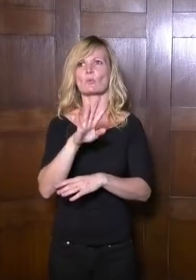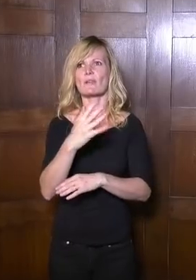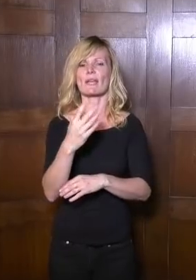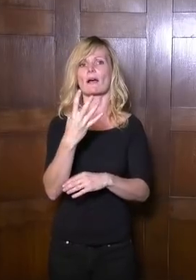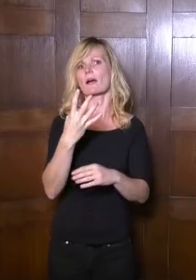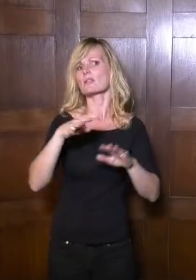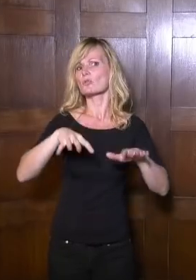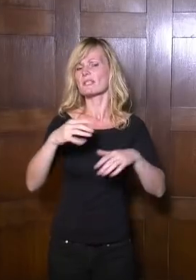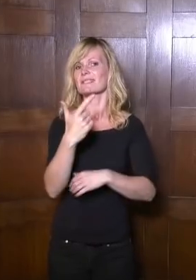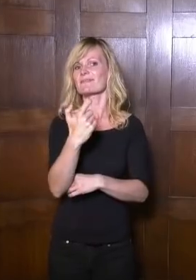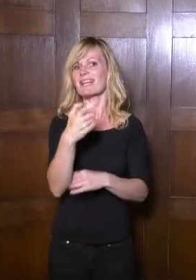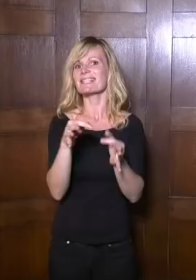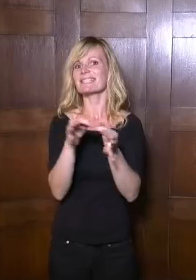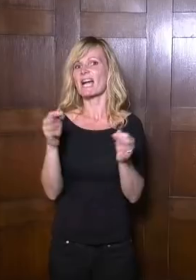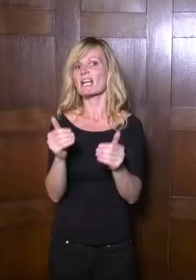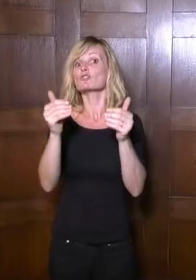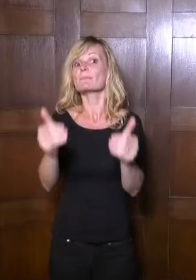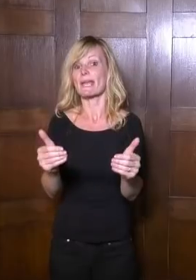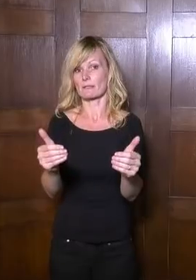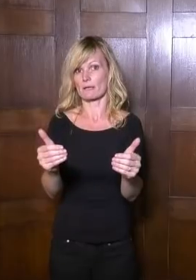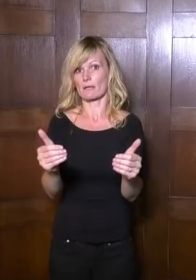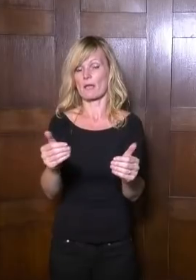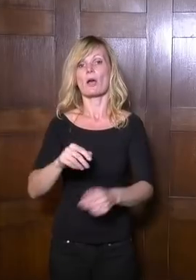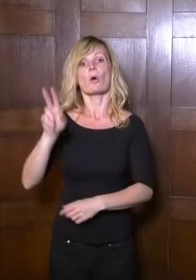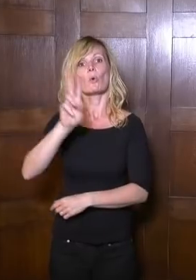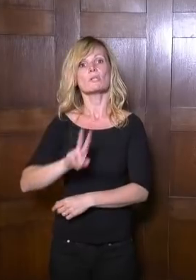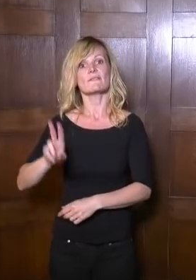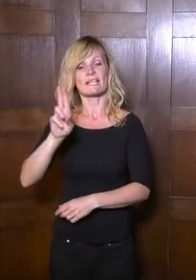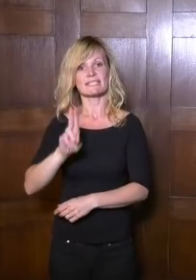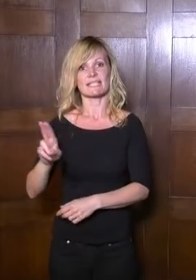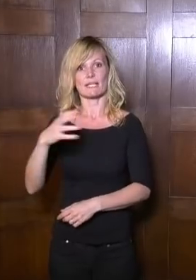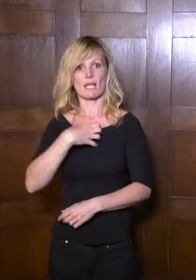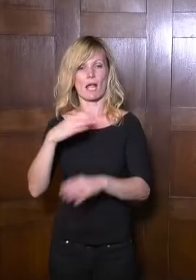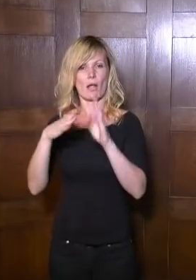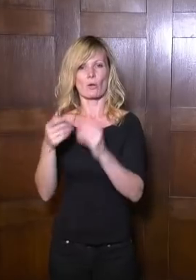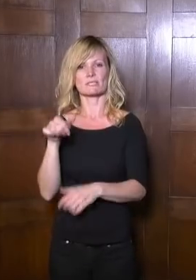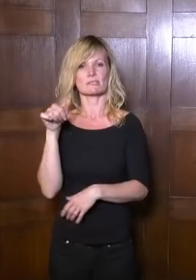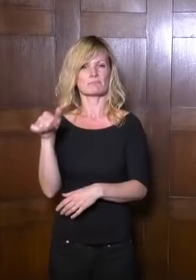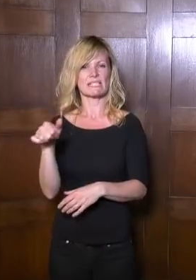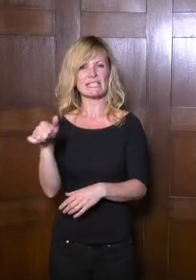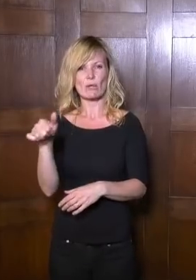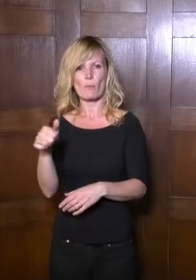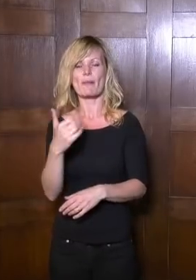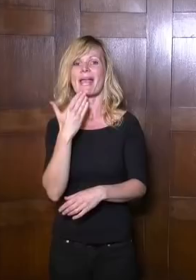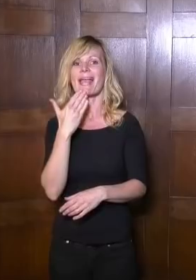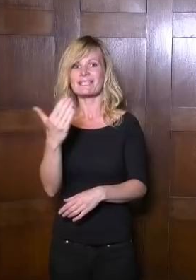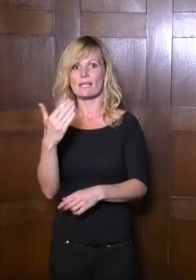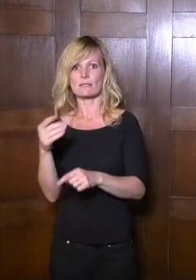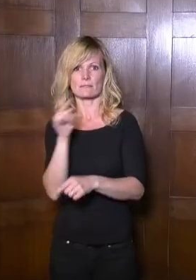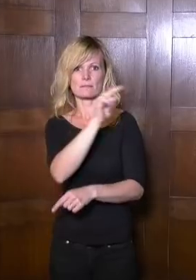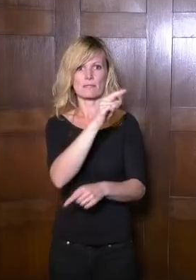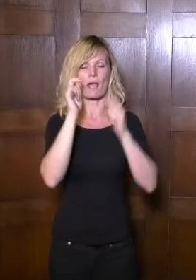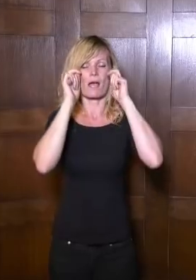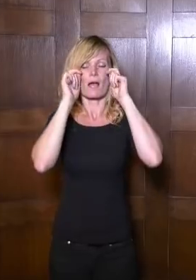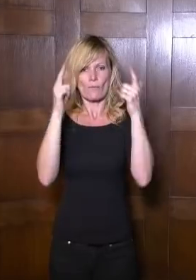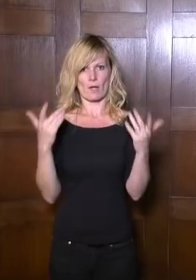20 Tage später, weiß ich nicht mehr so genau, bin ich an einem Universitätsklinikum in Hessen aufgewacht. Das ist